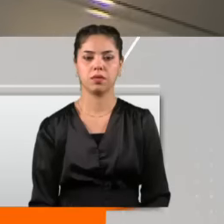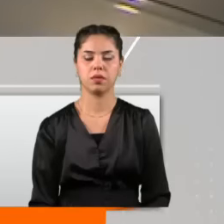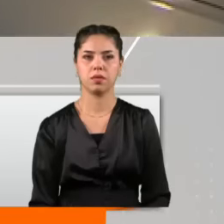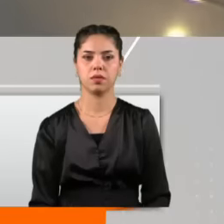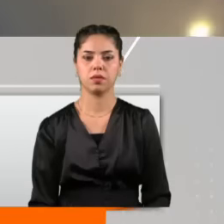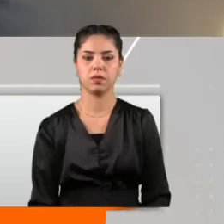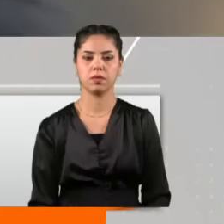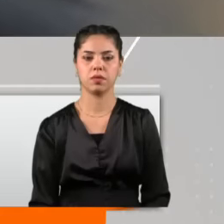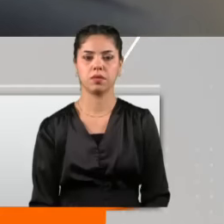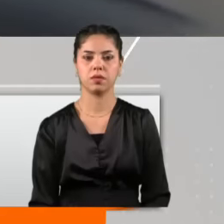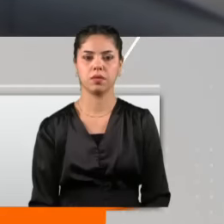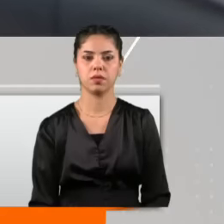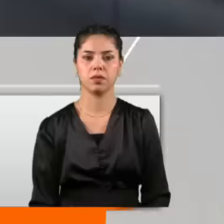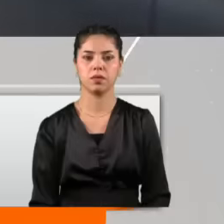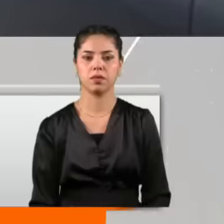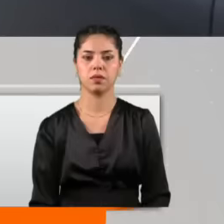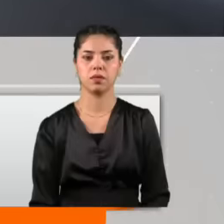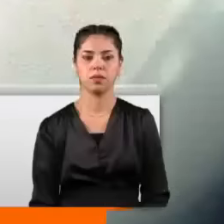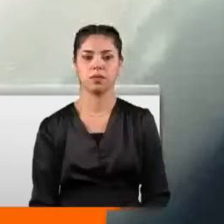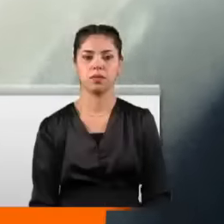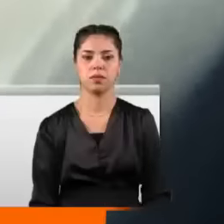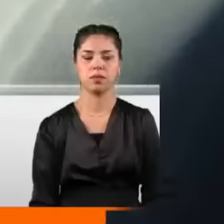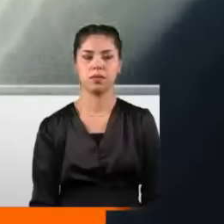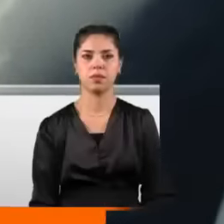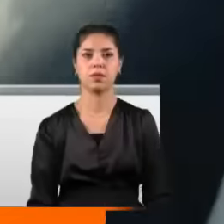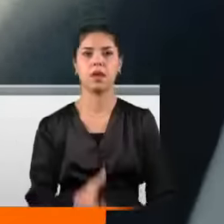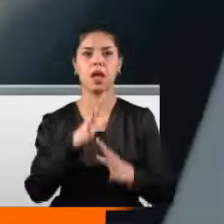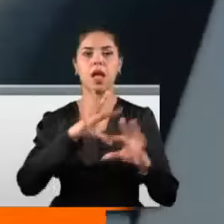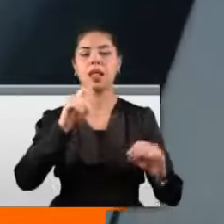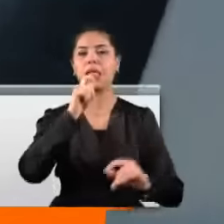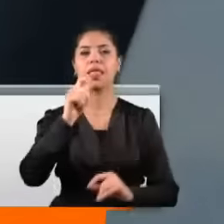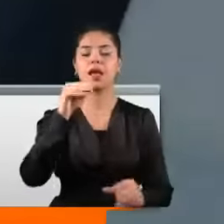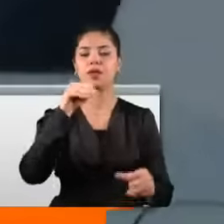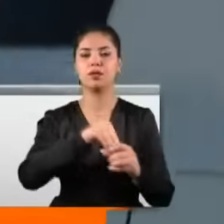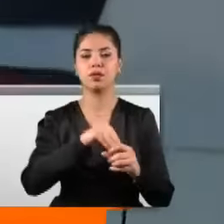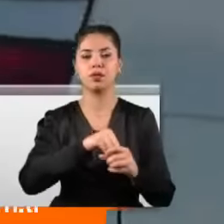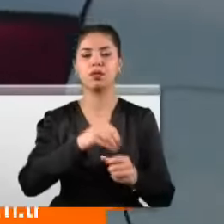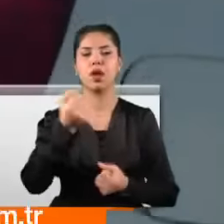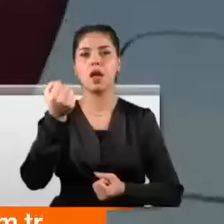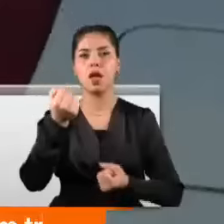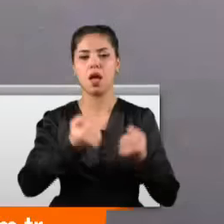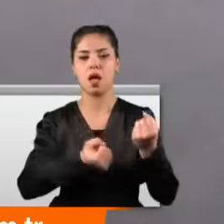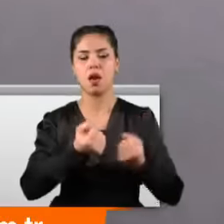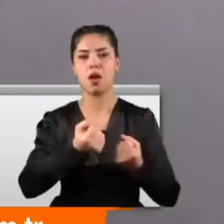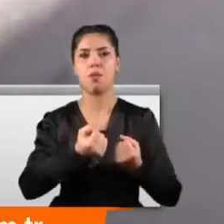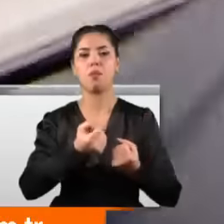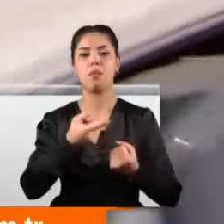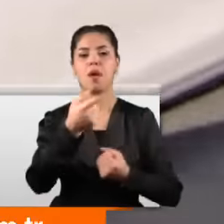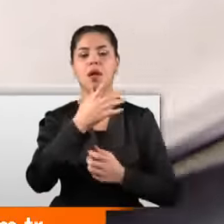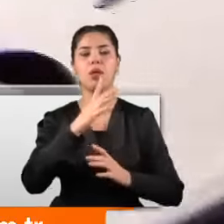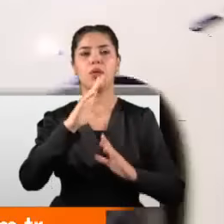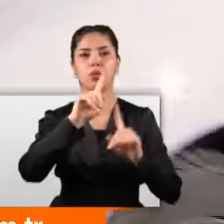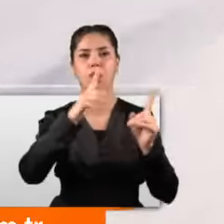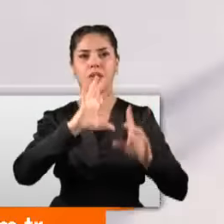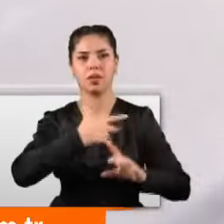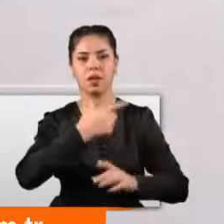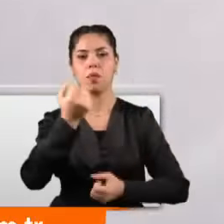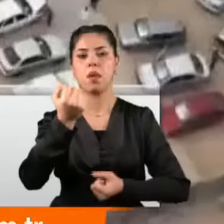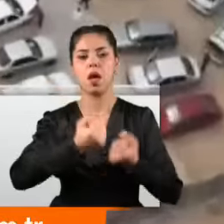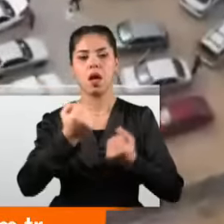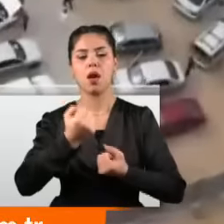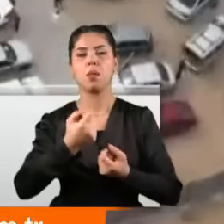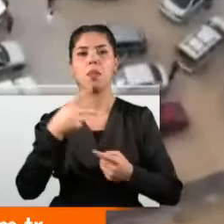lira civarında fiyatının düşmesi öngörülüyor. Hazırlanan teklifin içinde direksiyon başındaki esnaf da var. Geçimini aracıyla